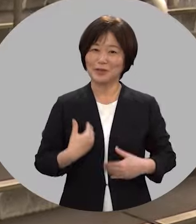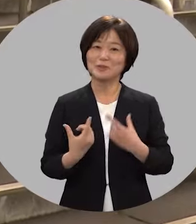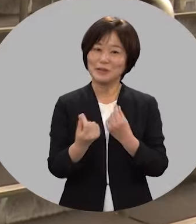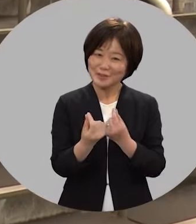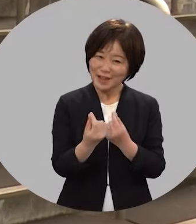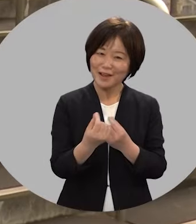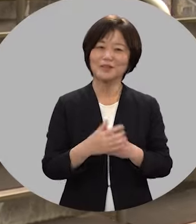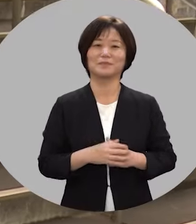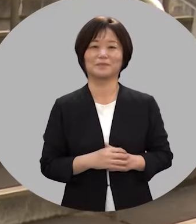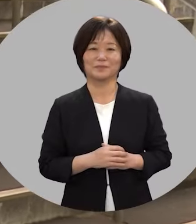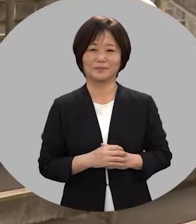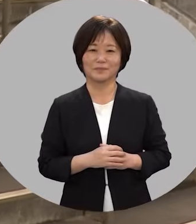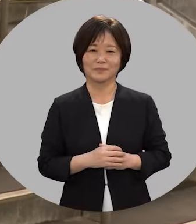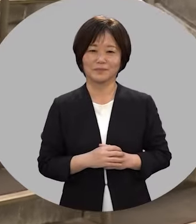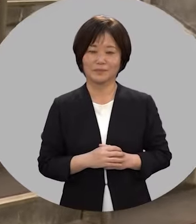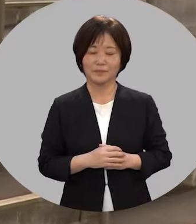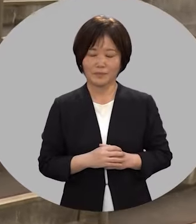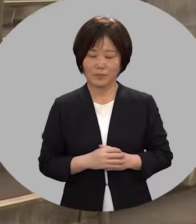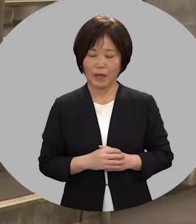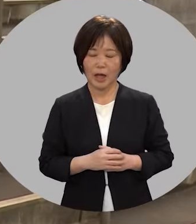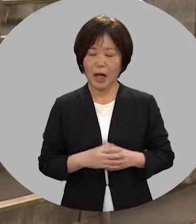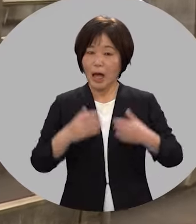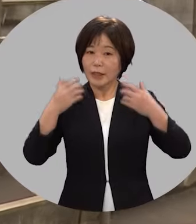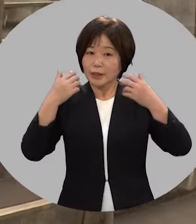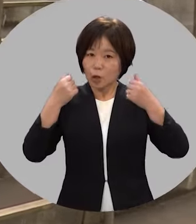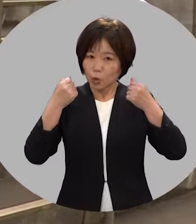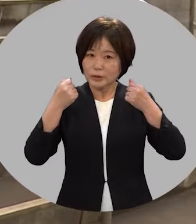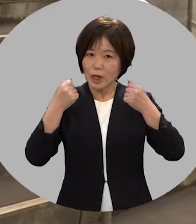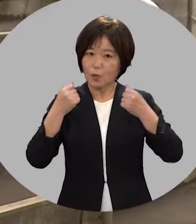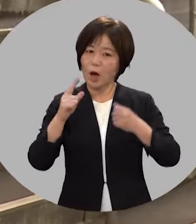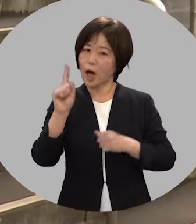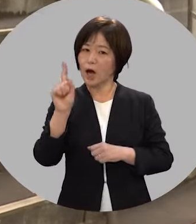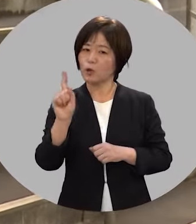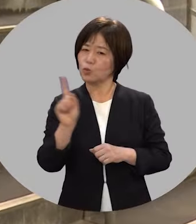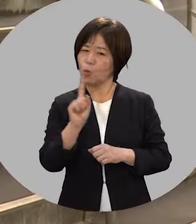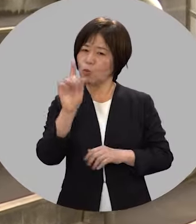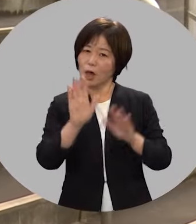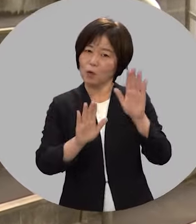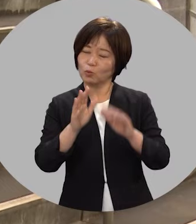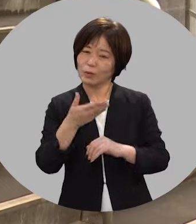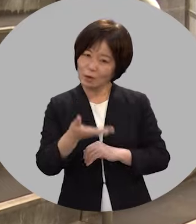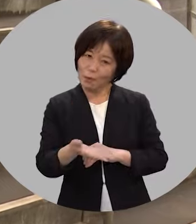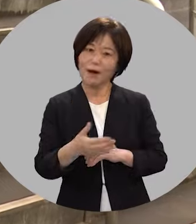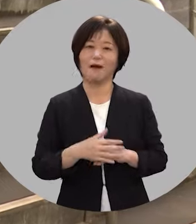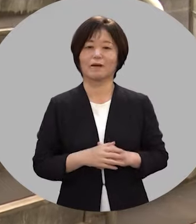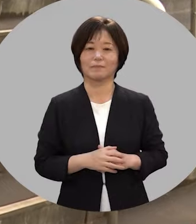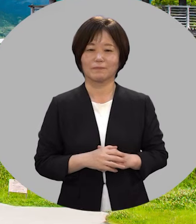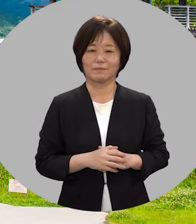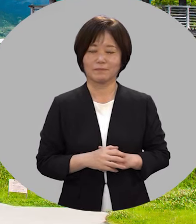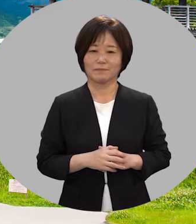クワクしませんか？さて、弥生時代はどんな時代だったんでしょうか？